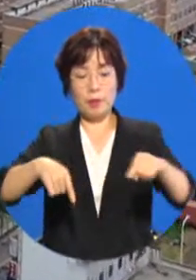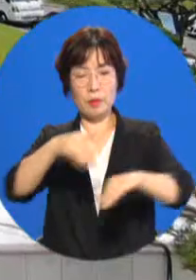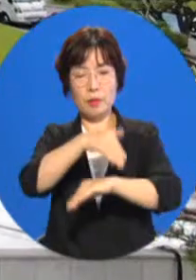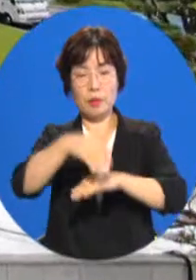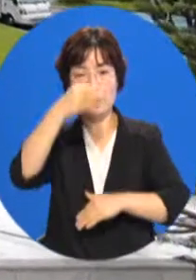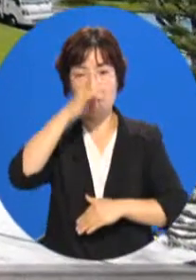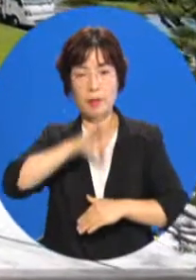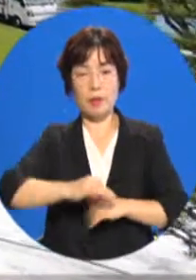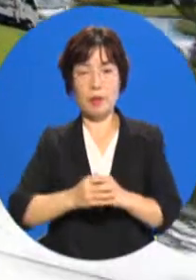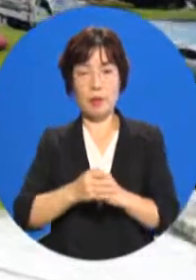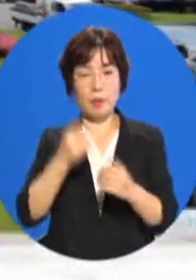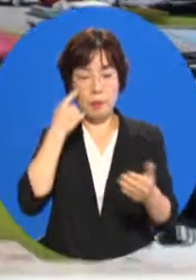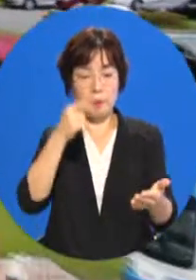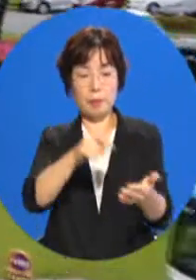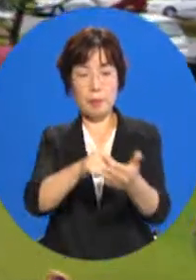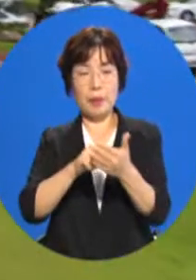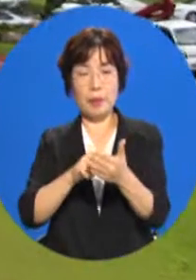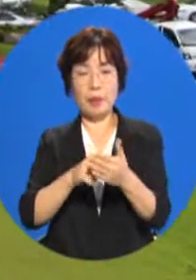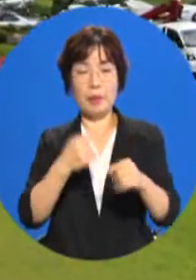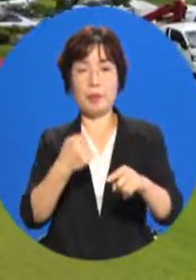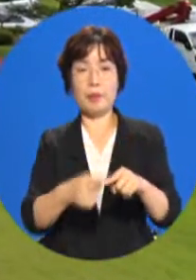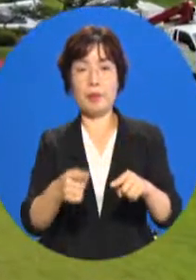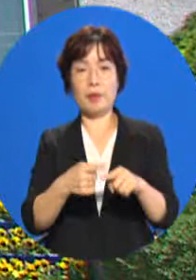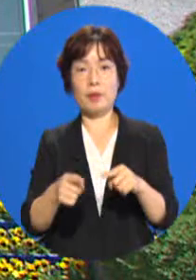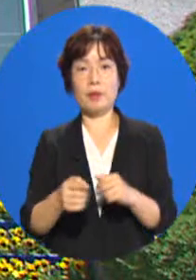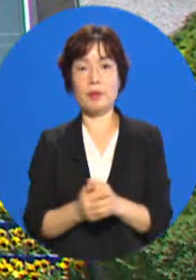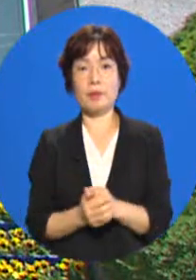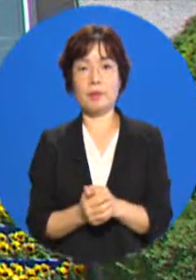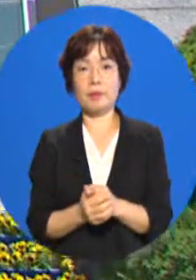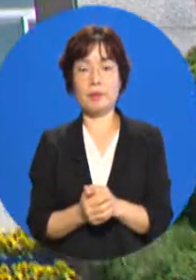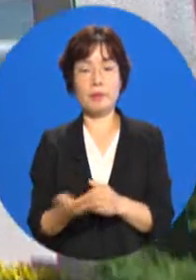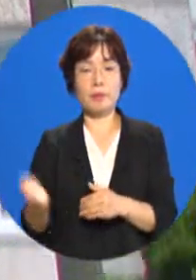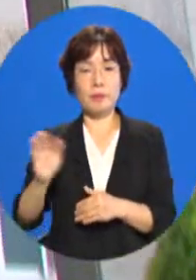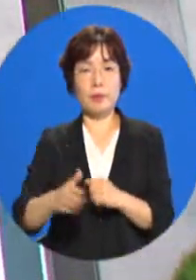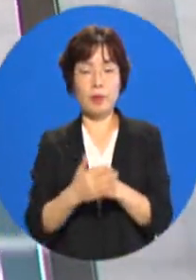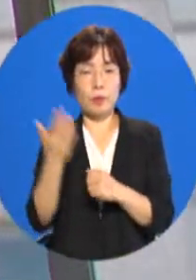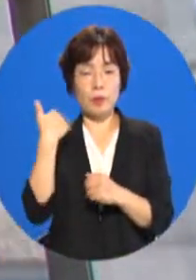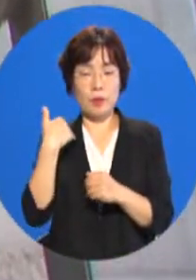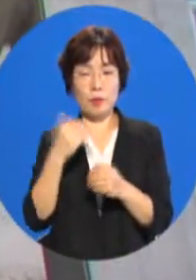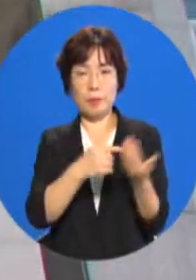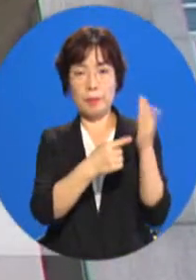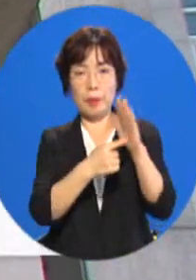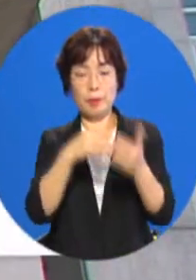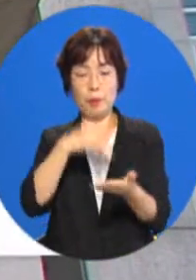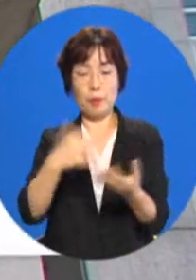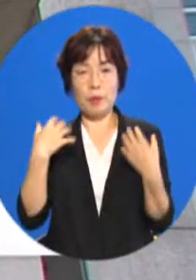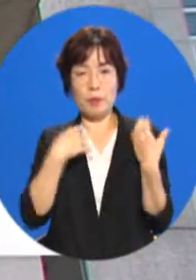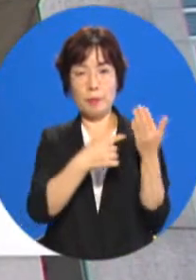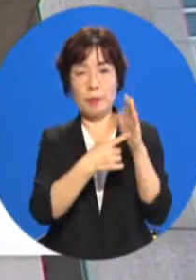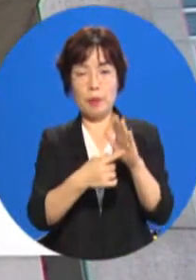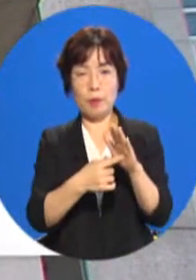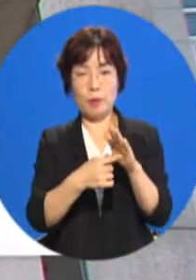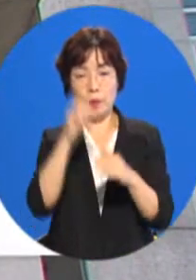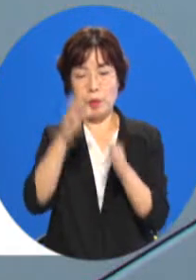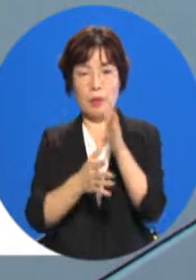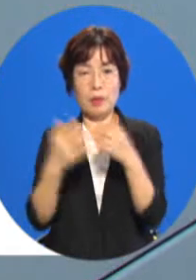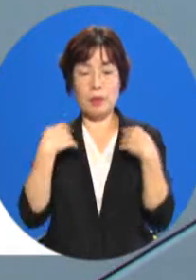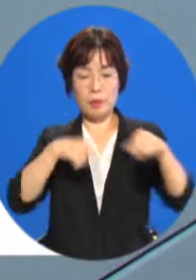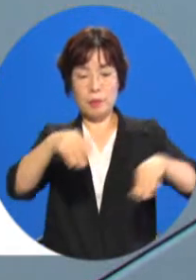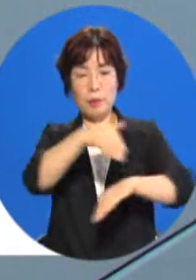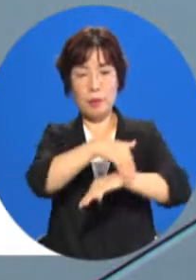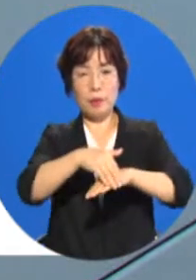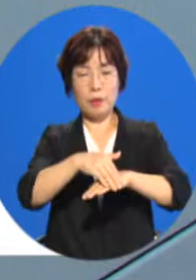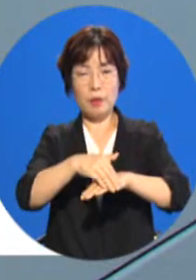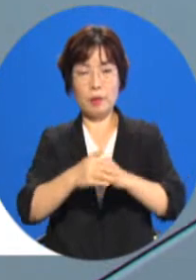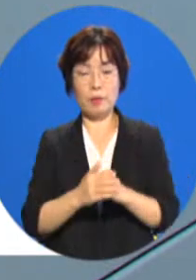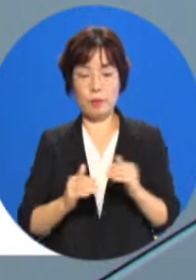효과가 가시화하고 있다는 평가도 나오고 있습니다. 그러나 최근 발표된 통계청의 자료는 광양시의 인구정책이 실효성